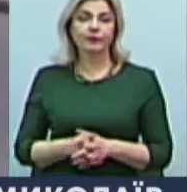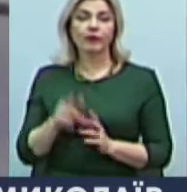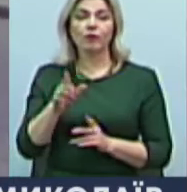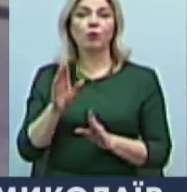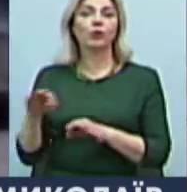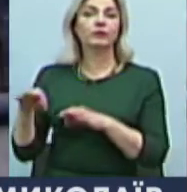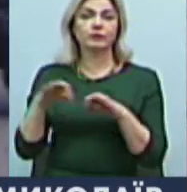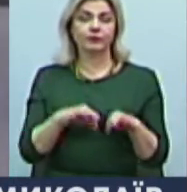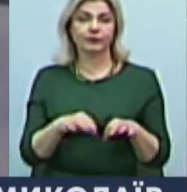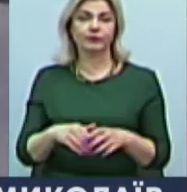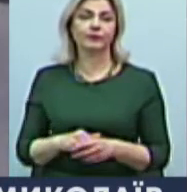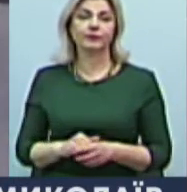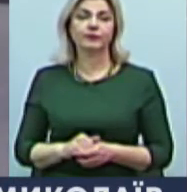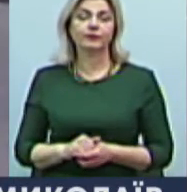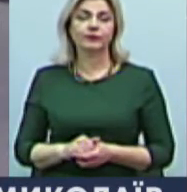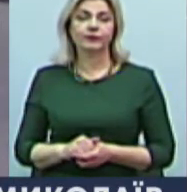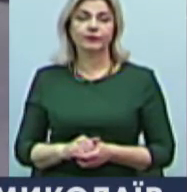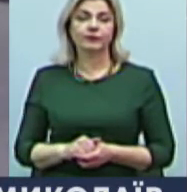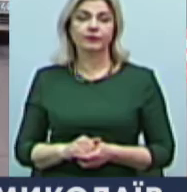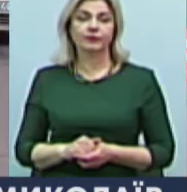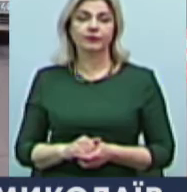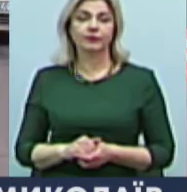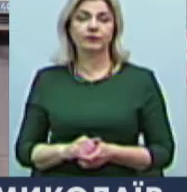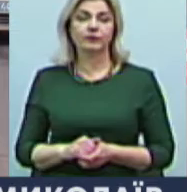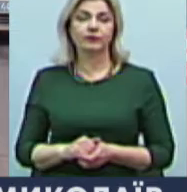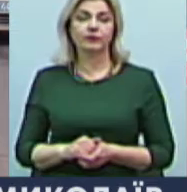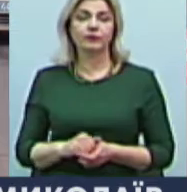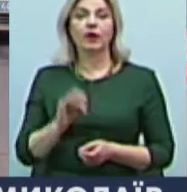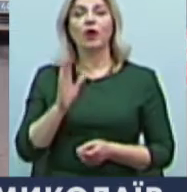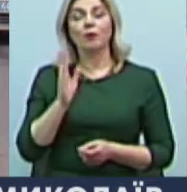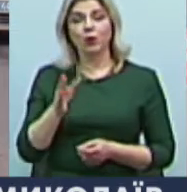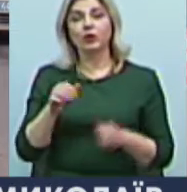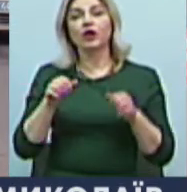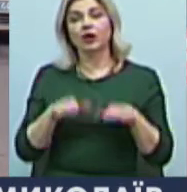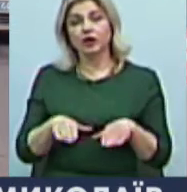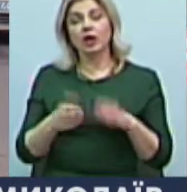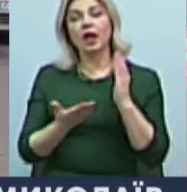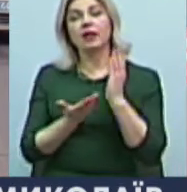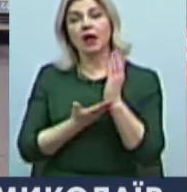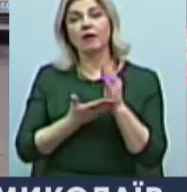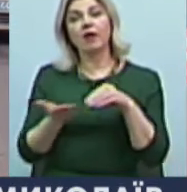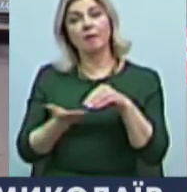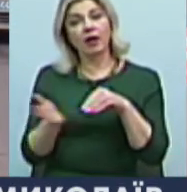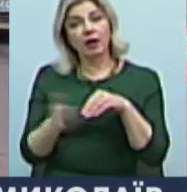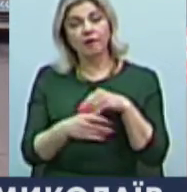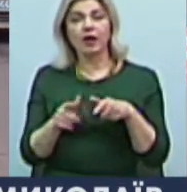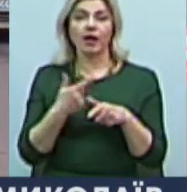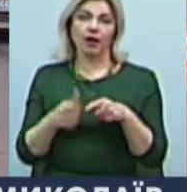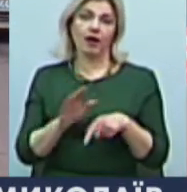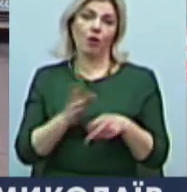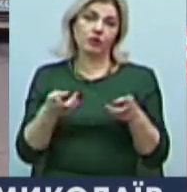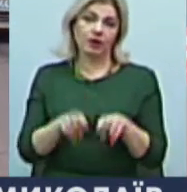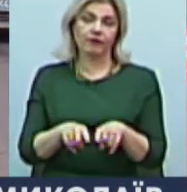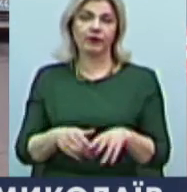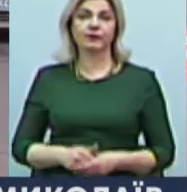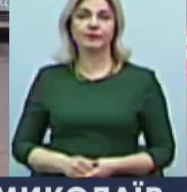сюди свого спеціаліста. Він все це сфотографує, запише і потім прийматиме рішення, спилювати його чи ні. Нам телефонують, якщо є